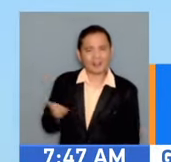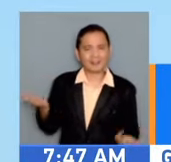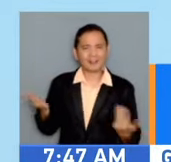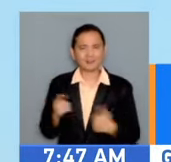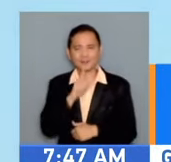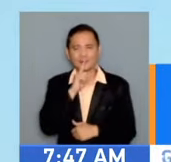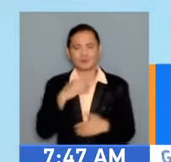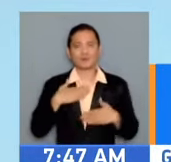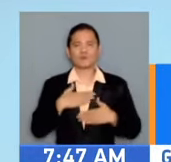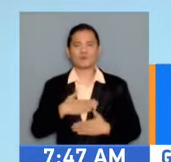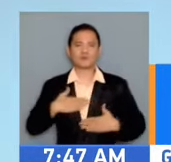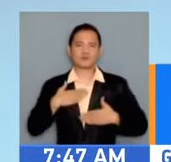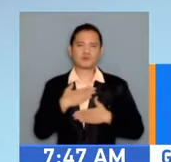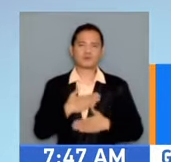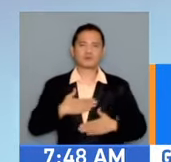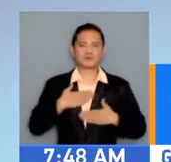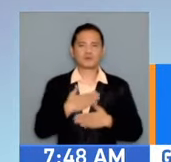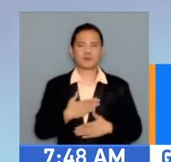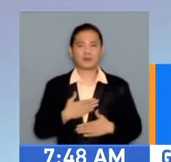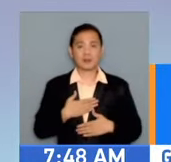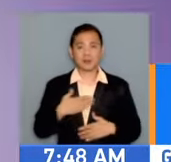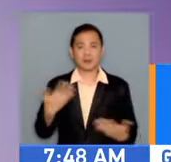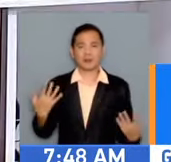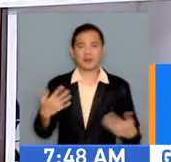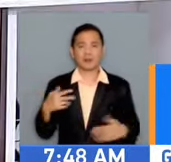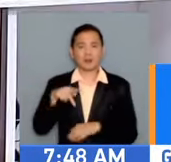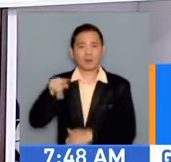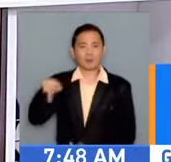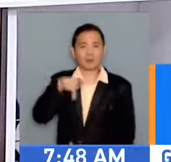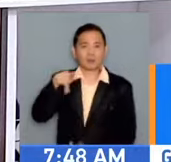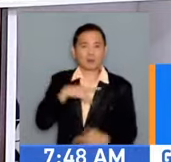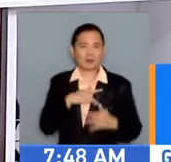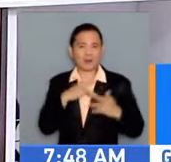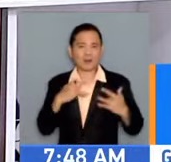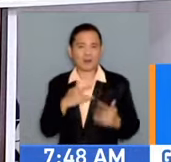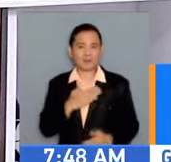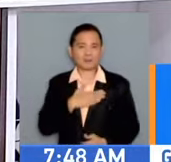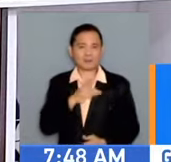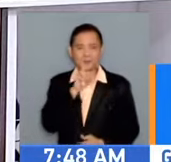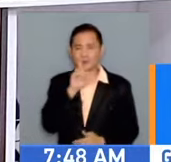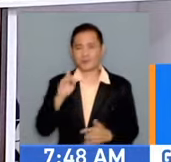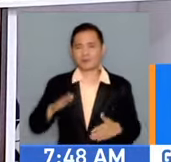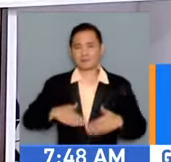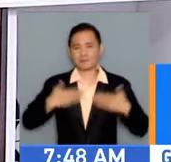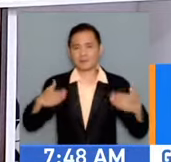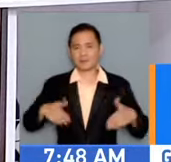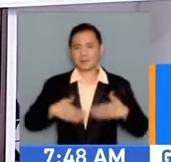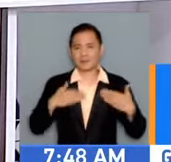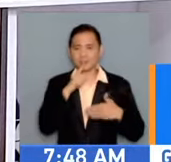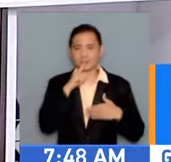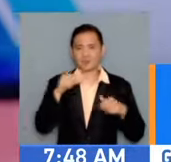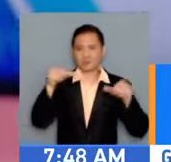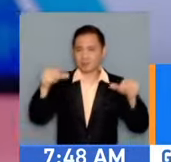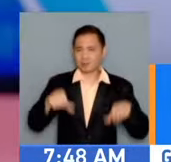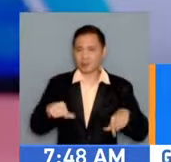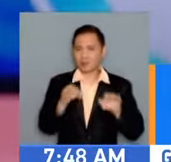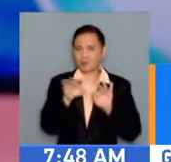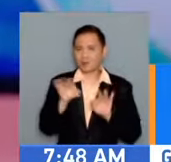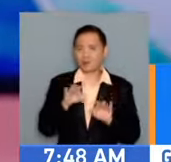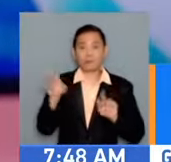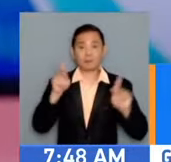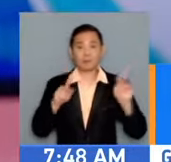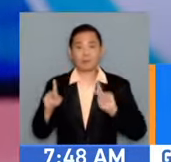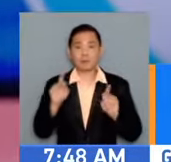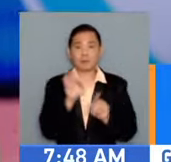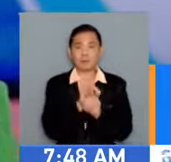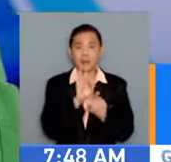mo yon yung purple heart ko, sobrang happy. And yun nga, shinare ko yan sa mga co-armies ko. Na sobrang natuwa rin sila kasi nga sabi ko, this